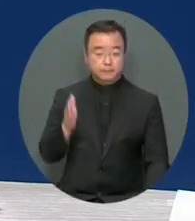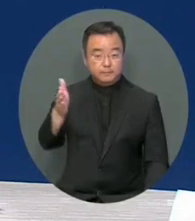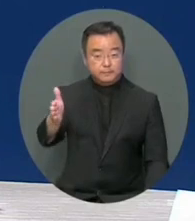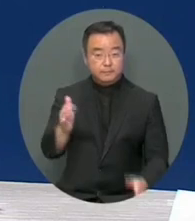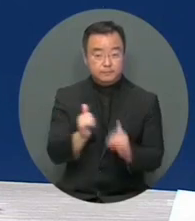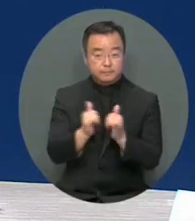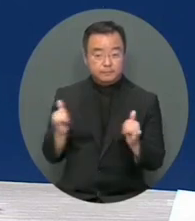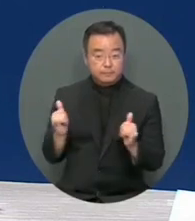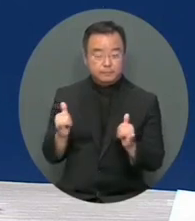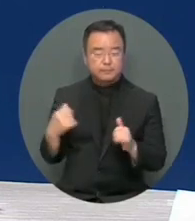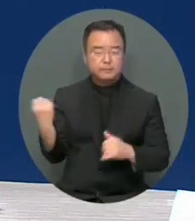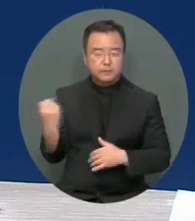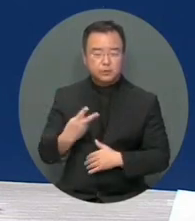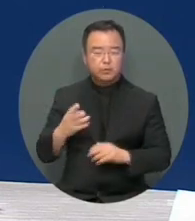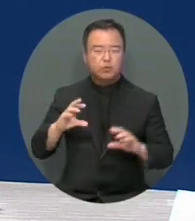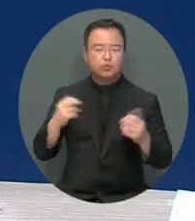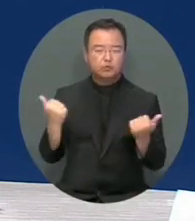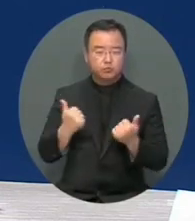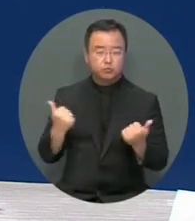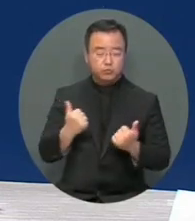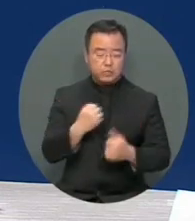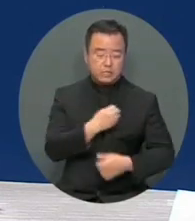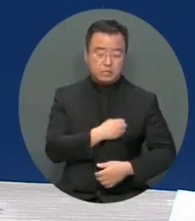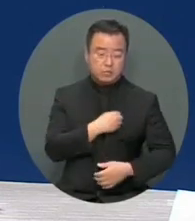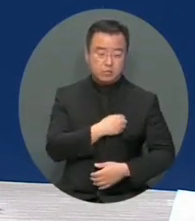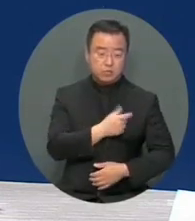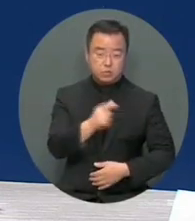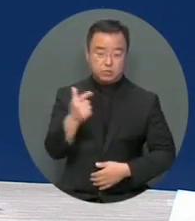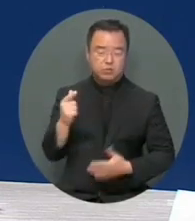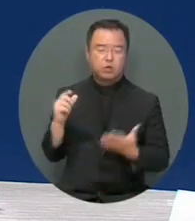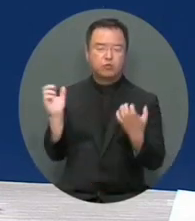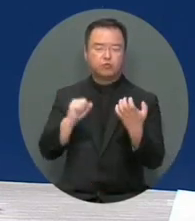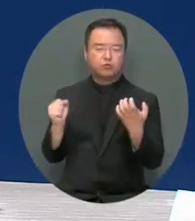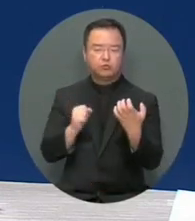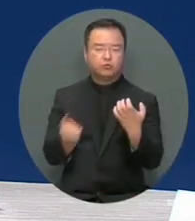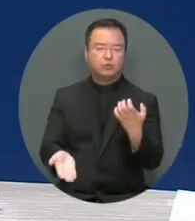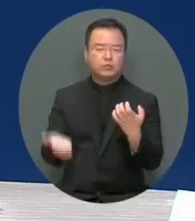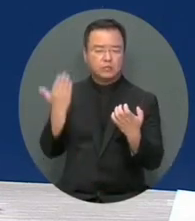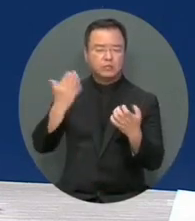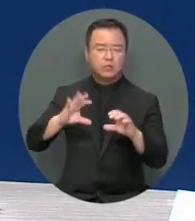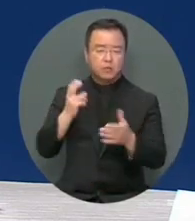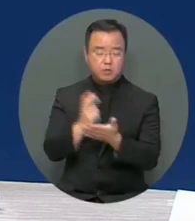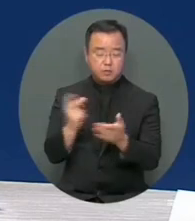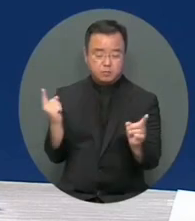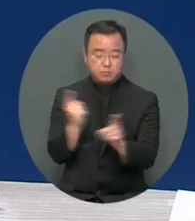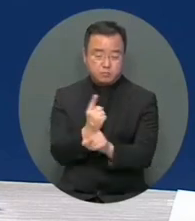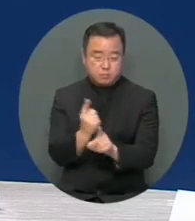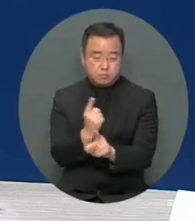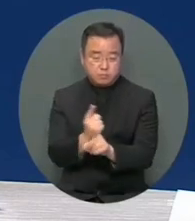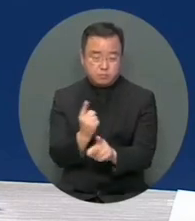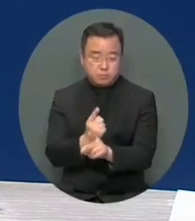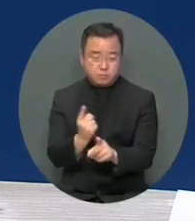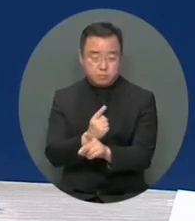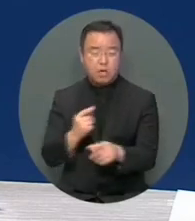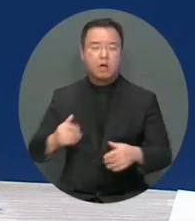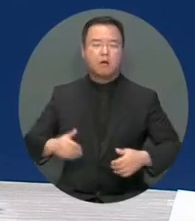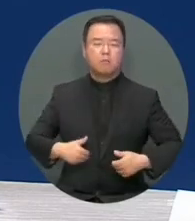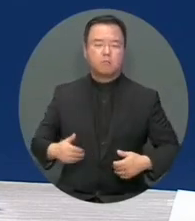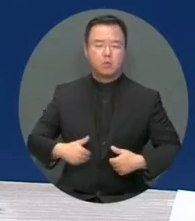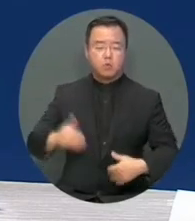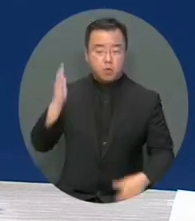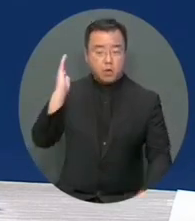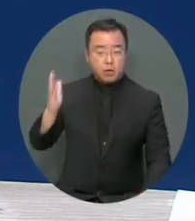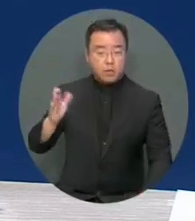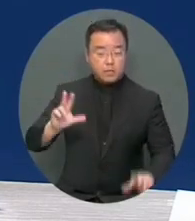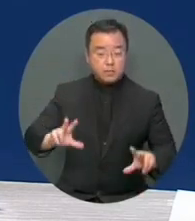물론 국회의원들 90%가 넘게 개헌이 꼭 필요하다는 현재의 헌법이